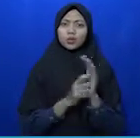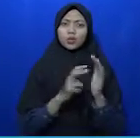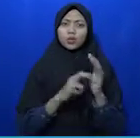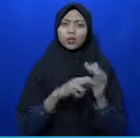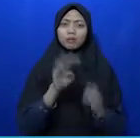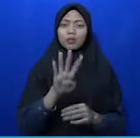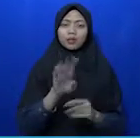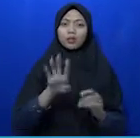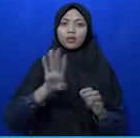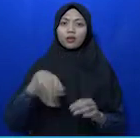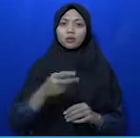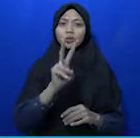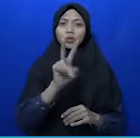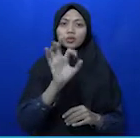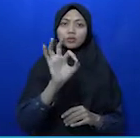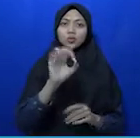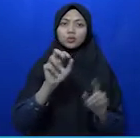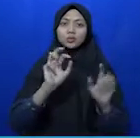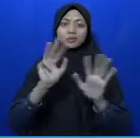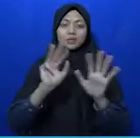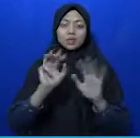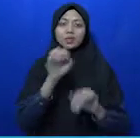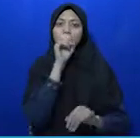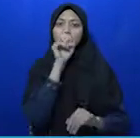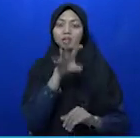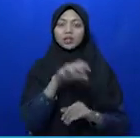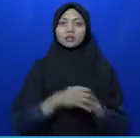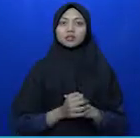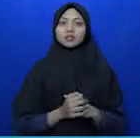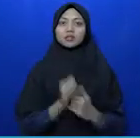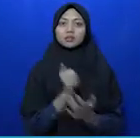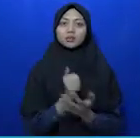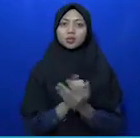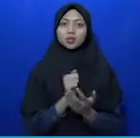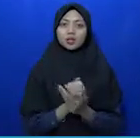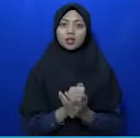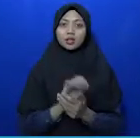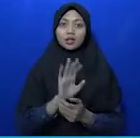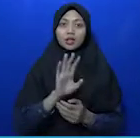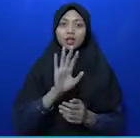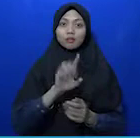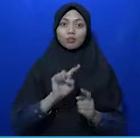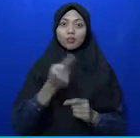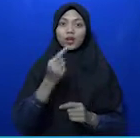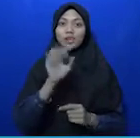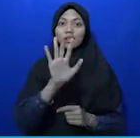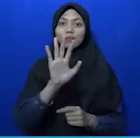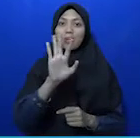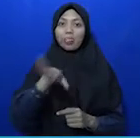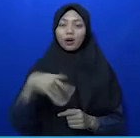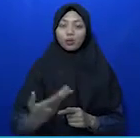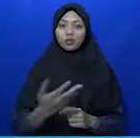2009 di mana di dalam undang-undang tersebut juga dinyatakan bahwa sejak 5 tahun perusahaan UP ya harus,